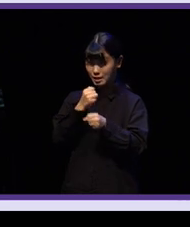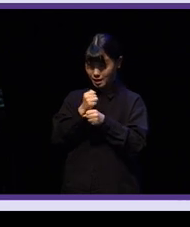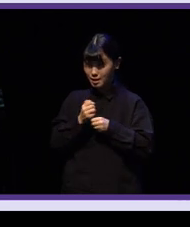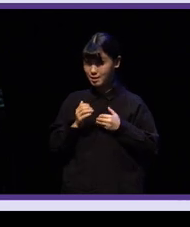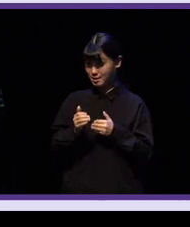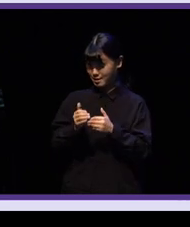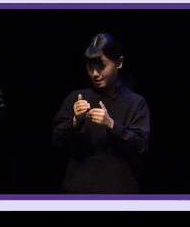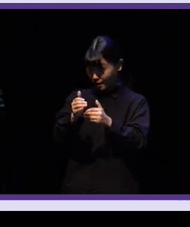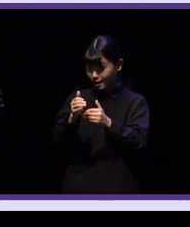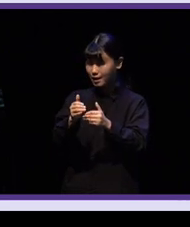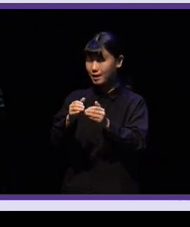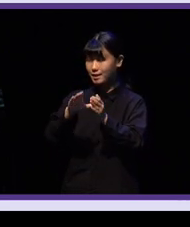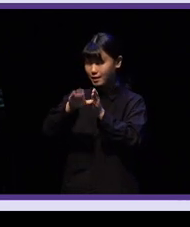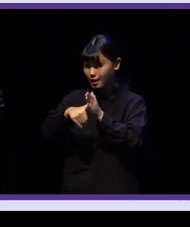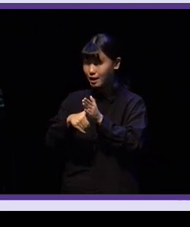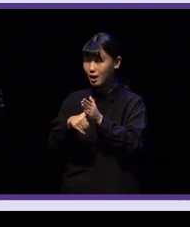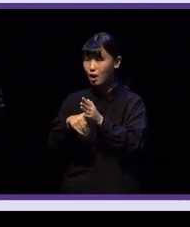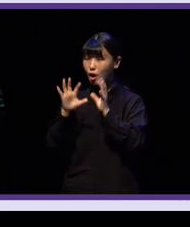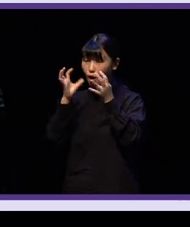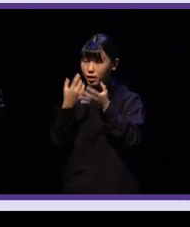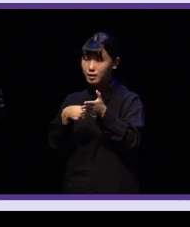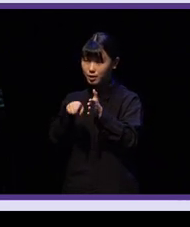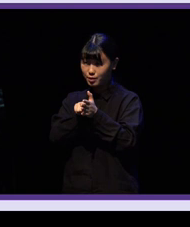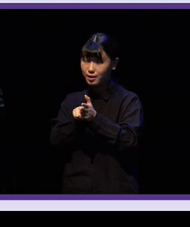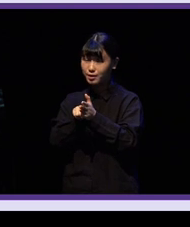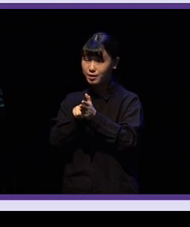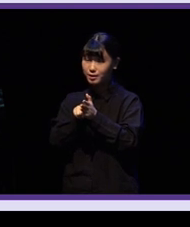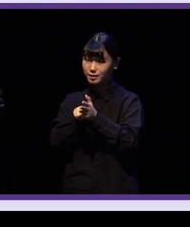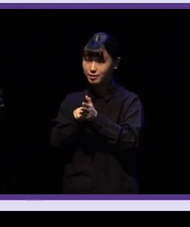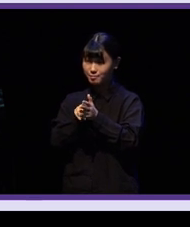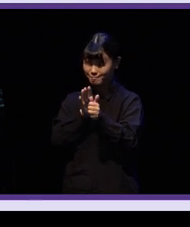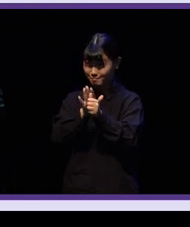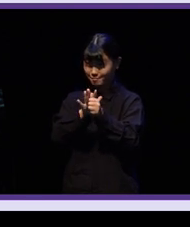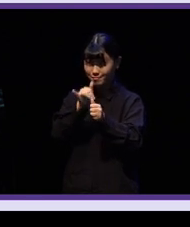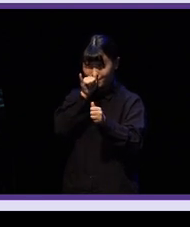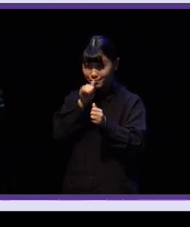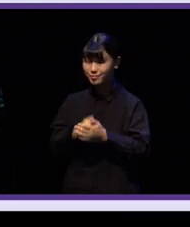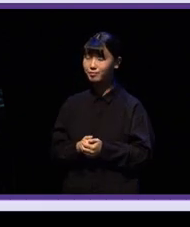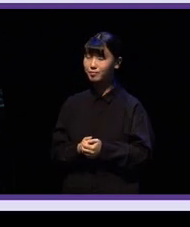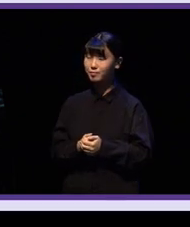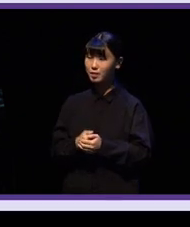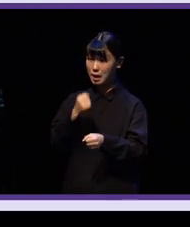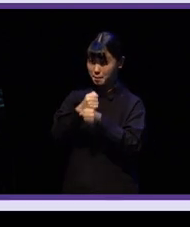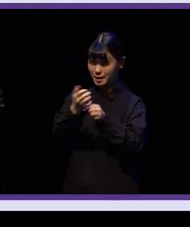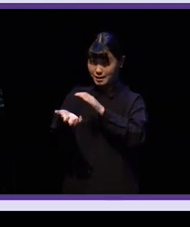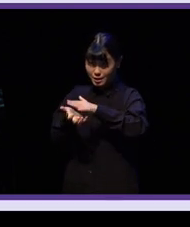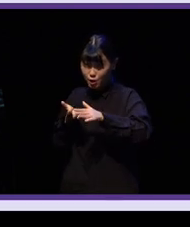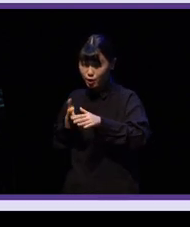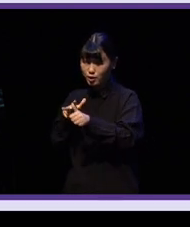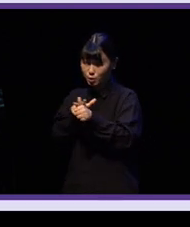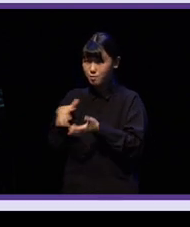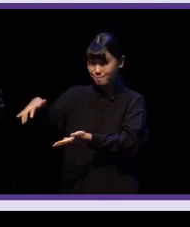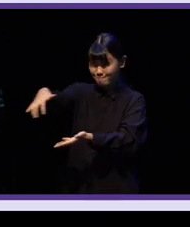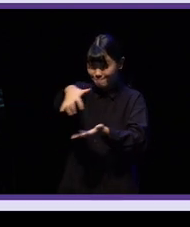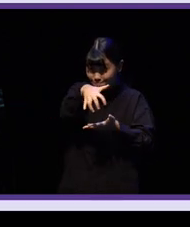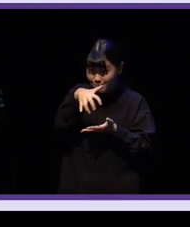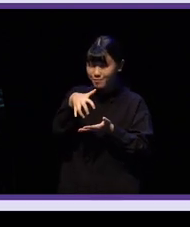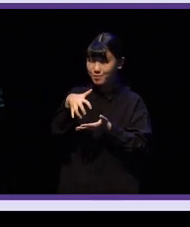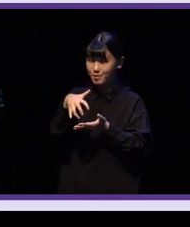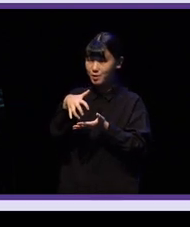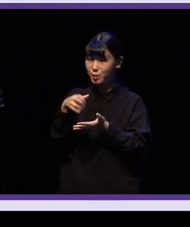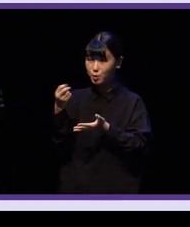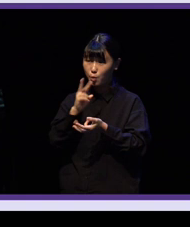청소년 분야가 유입이 되어 있습니다 그래서 그 과정을 통해서 사전조사 하시고 그 다음에 워크숍까지 해서